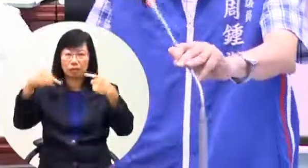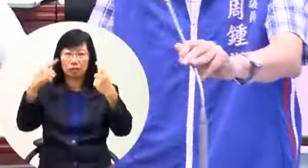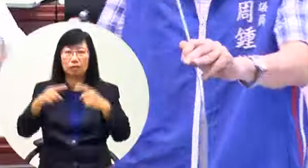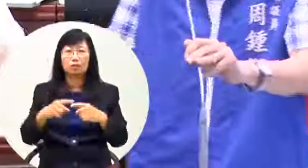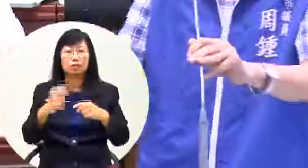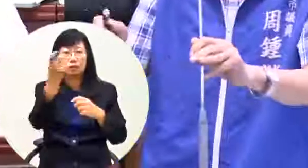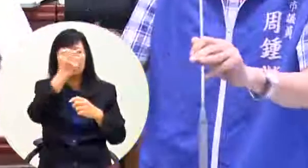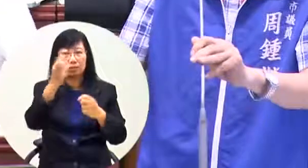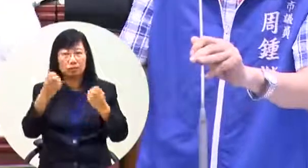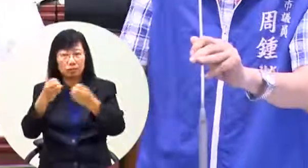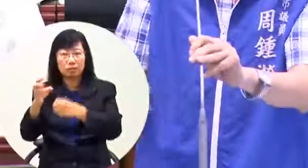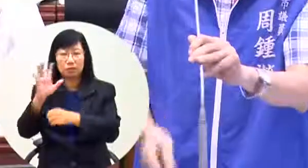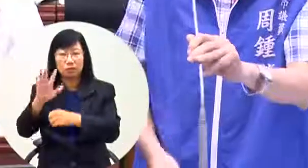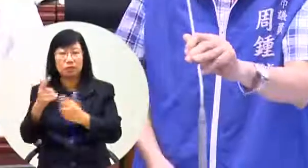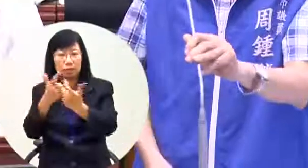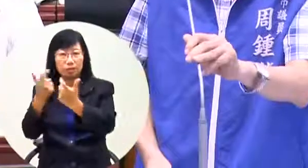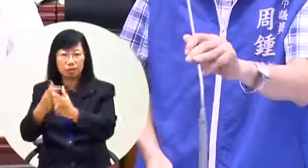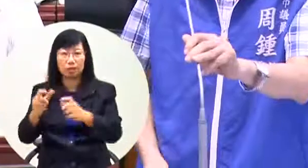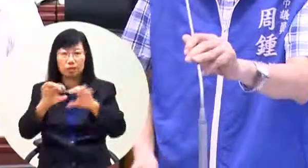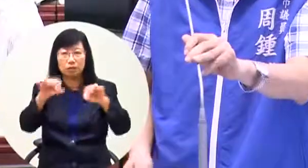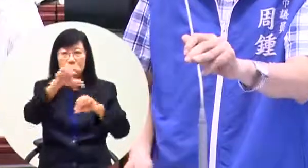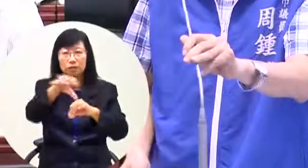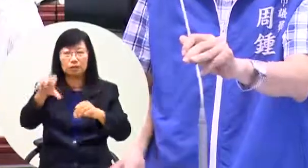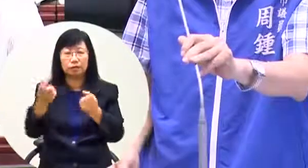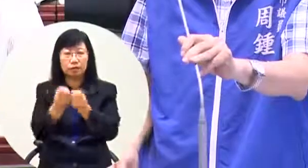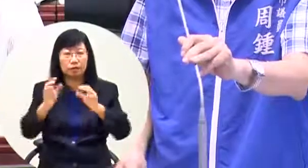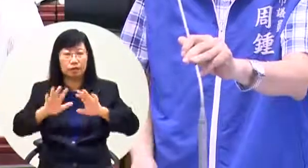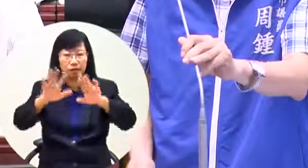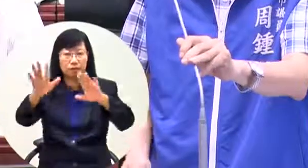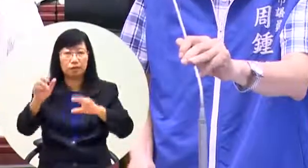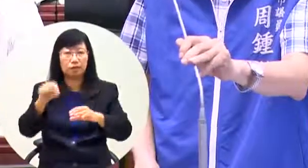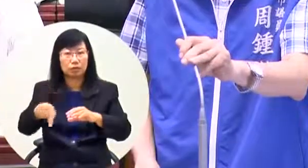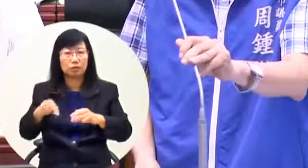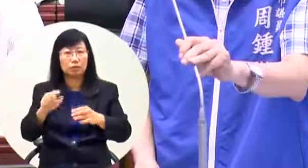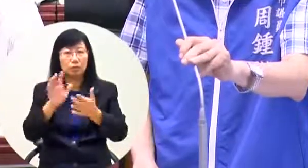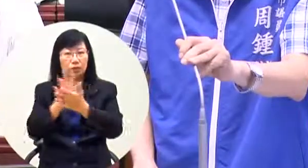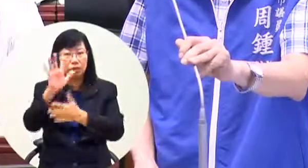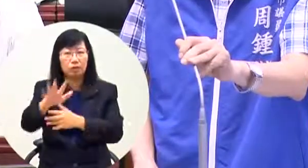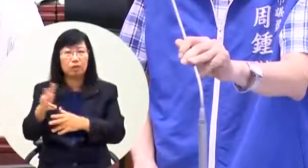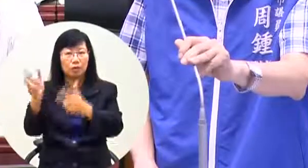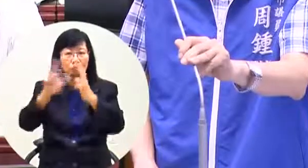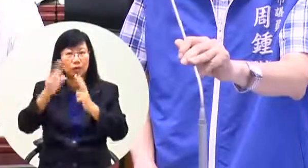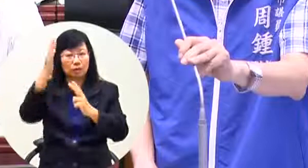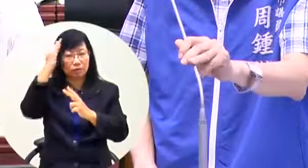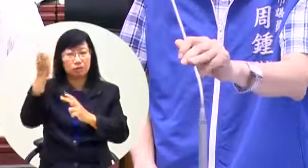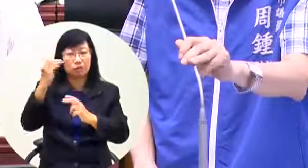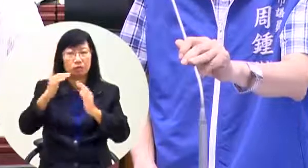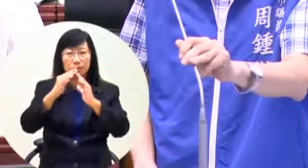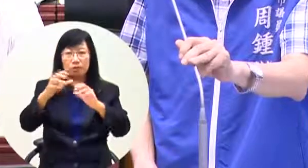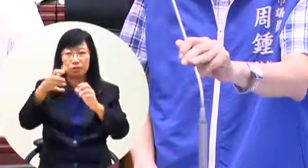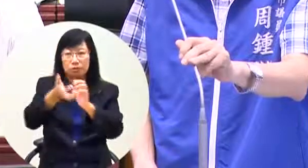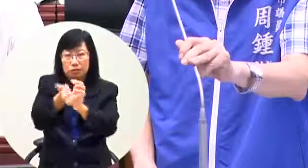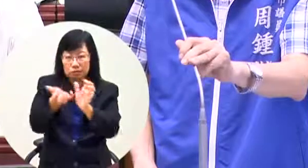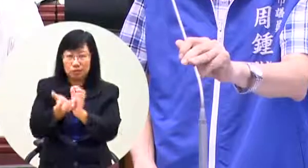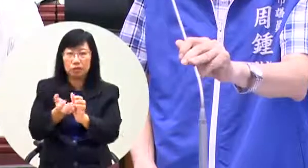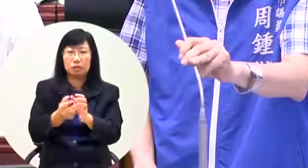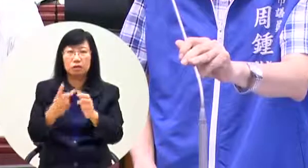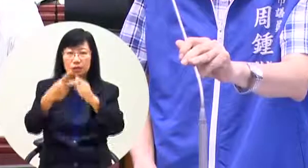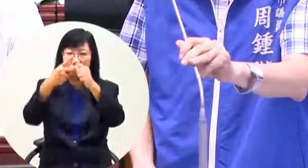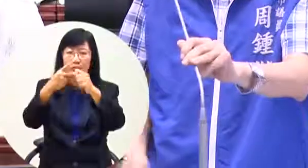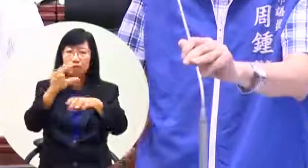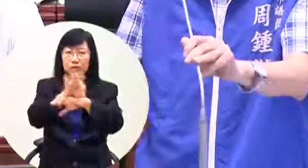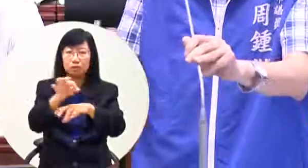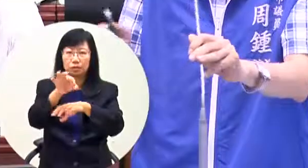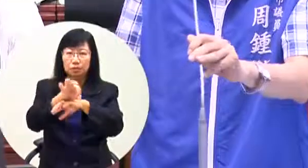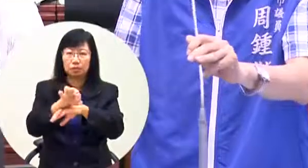分是不是未来的桥头新市镇，未来的这一个第二科学园区，好。配合这样的一个预估，其实